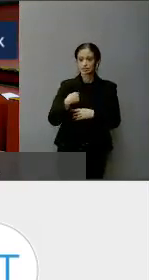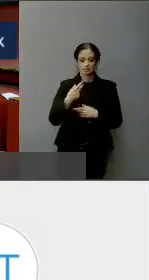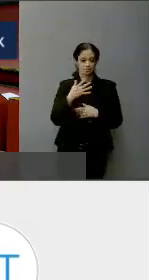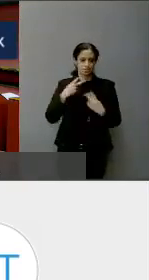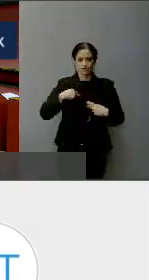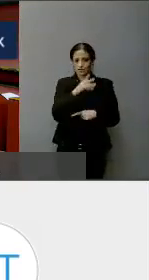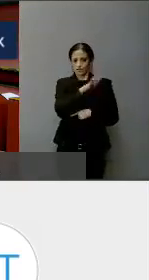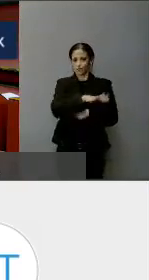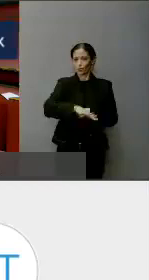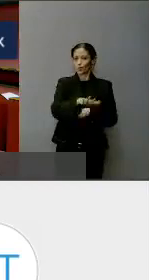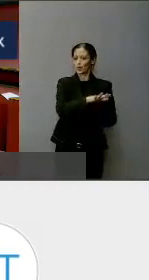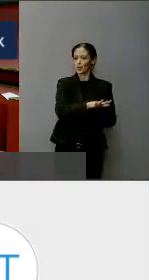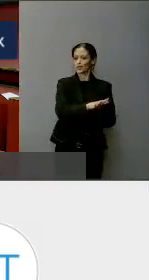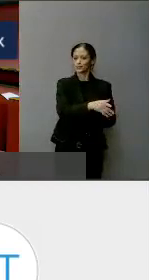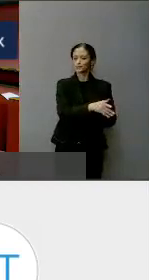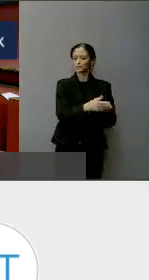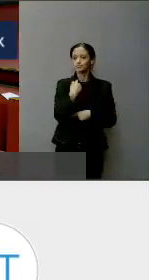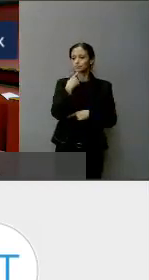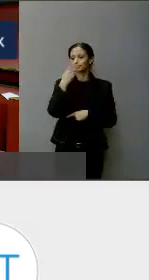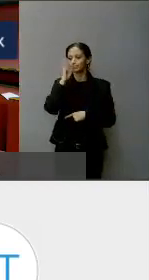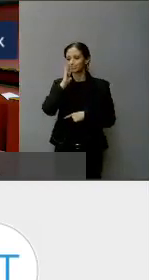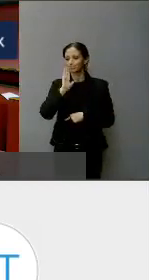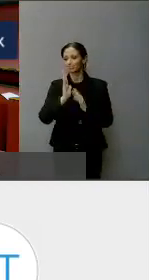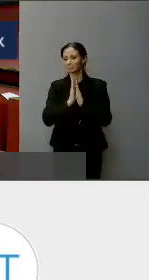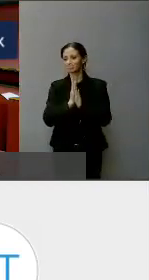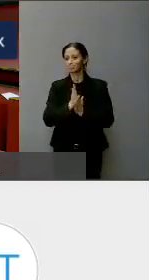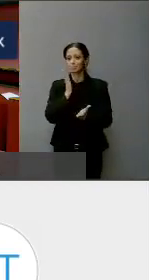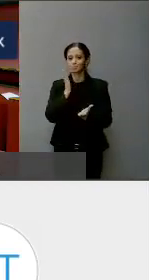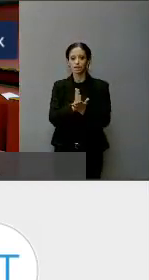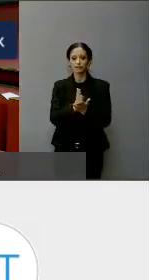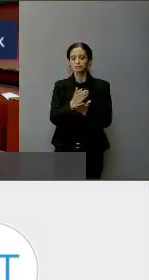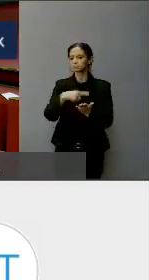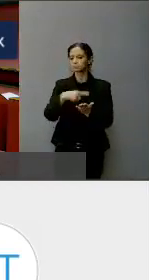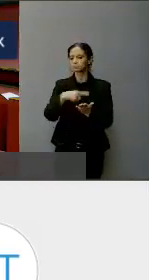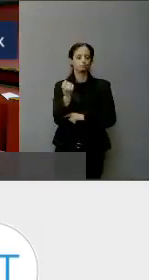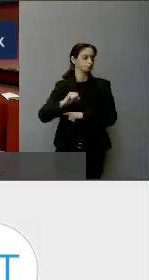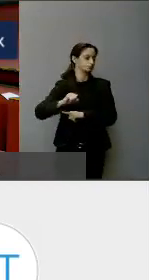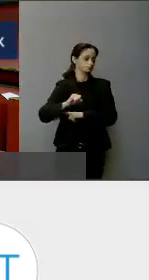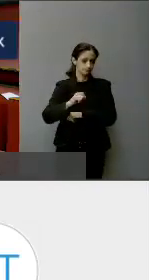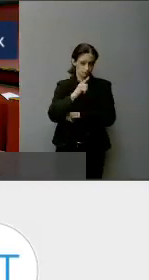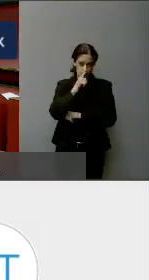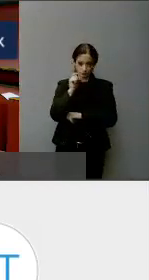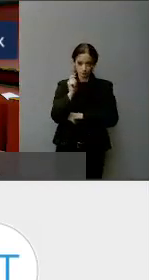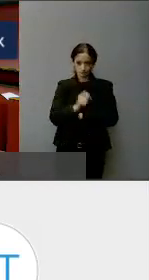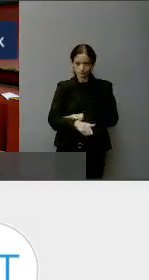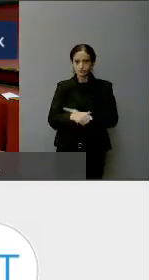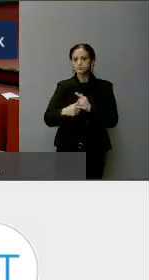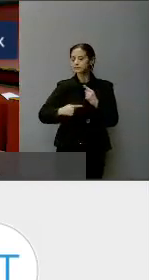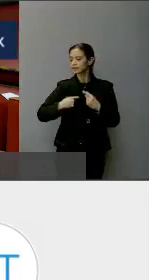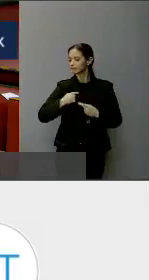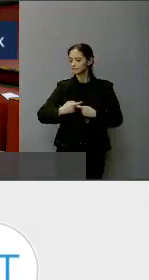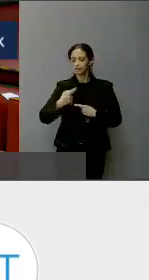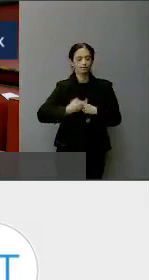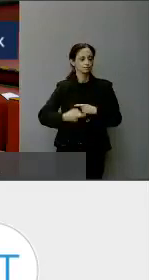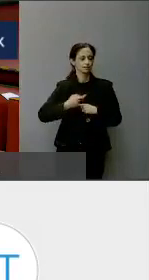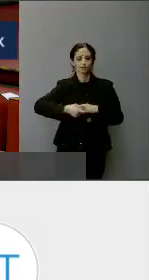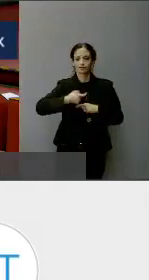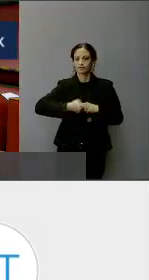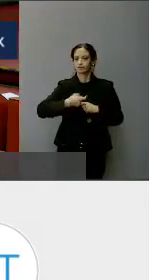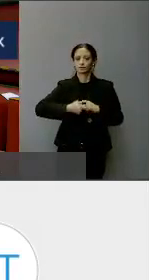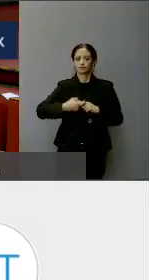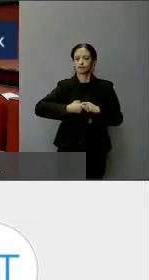soprattutto gli hanno detto fermatevi ma voi continuate come se nulla fosse